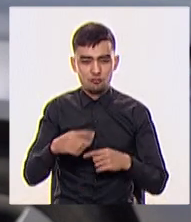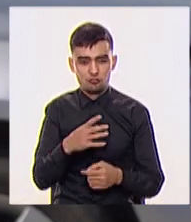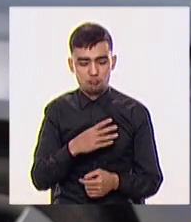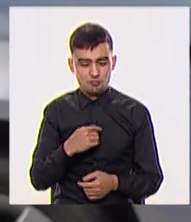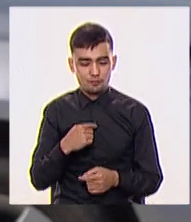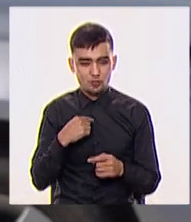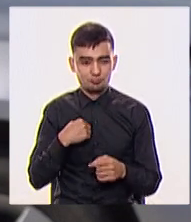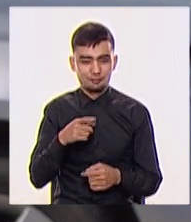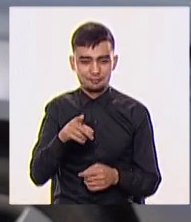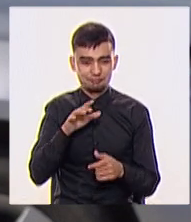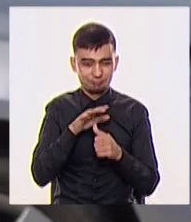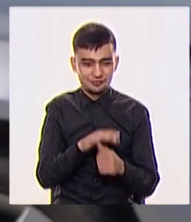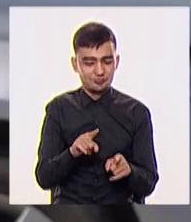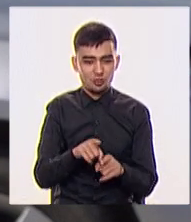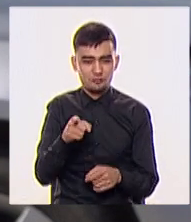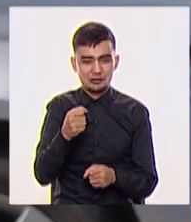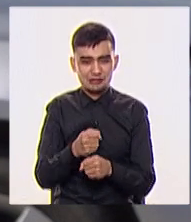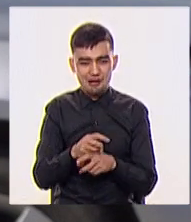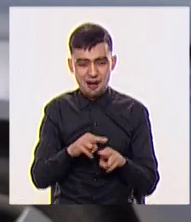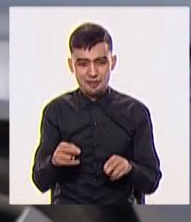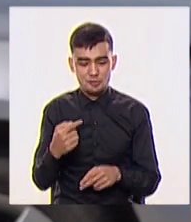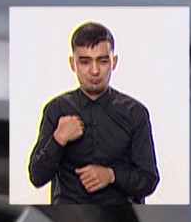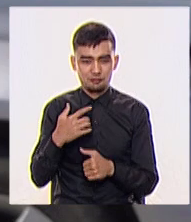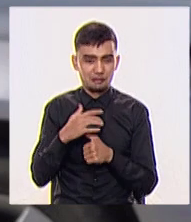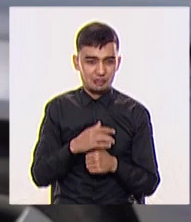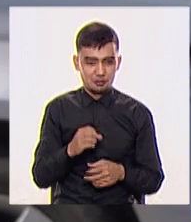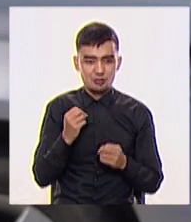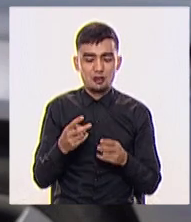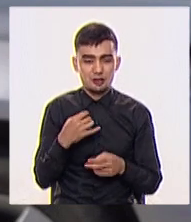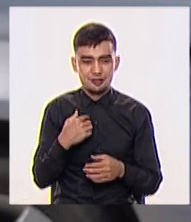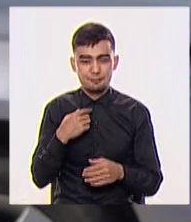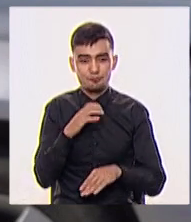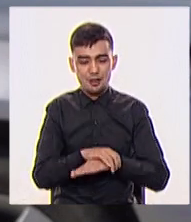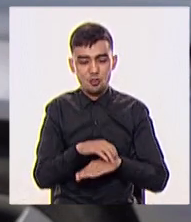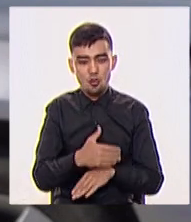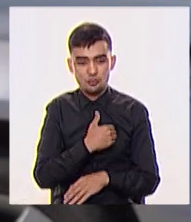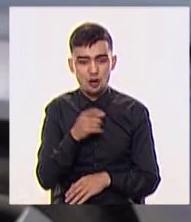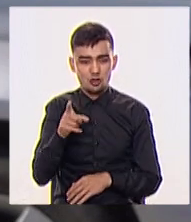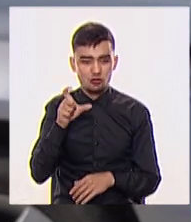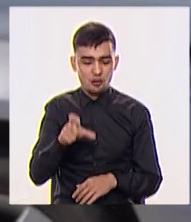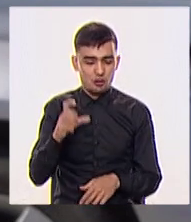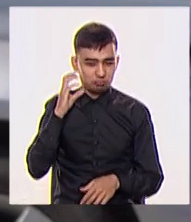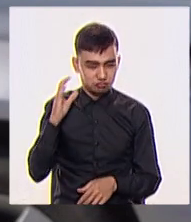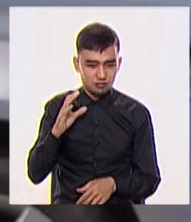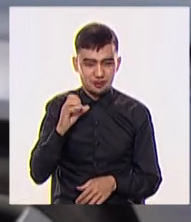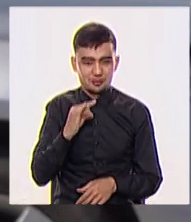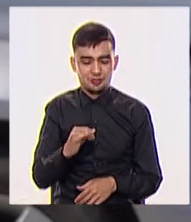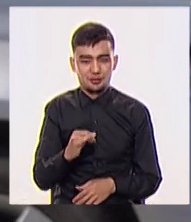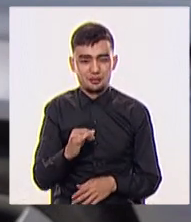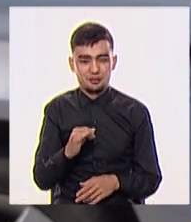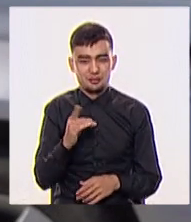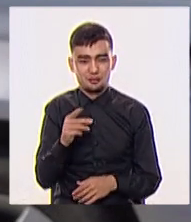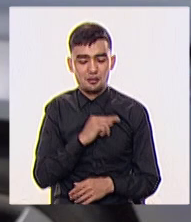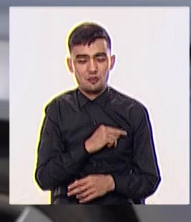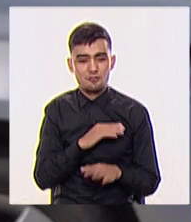беделімді түсіріп, сіз осылай істегесіз деп маған айтып, мен бұны дәлелдеп айтайын деп ем, бұл сіз тыңдамай кеп,